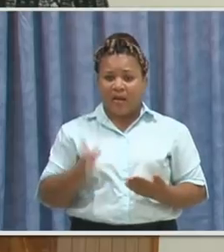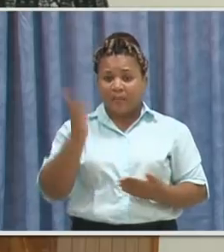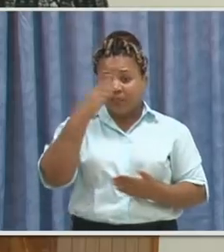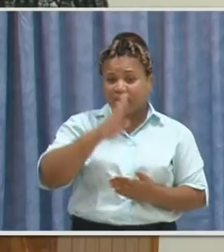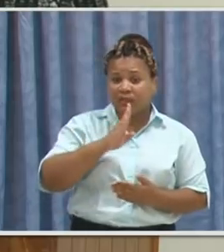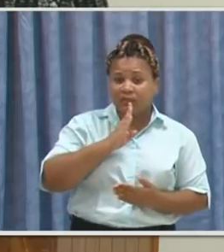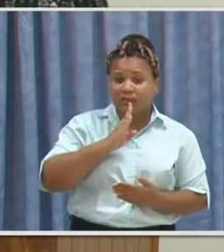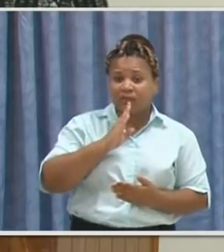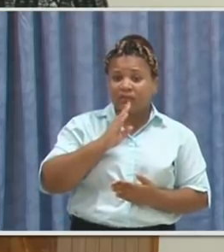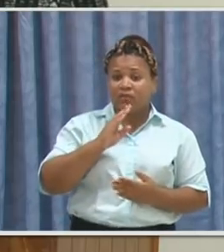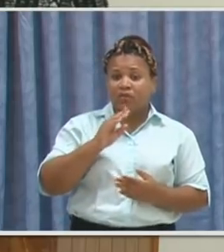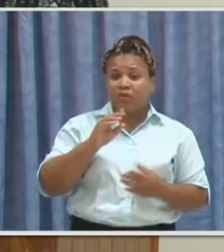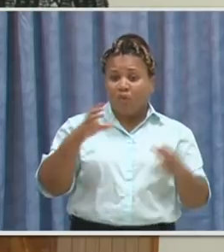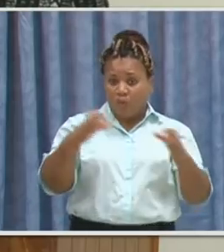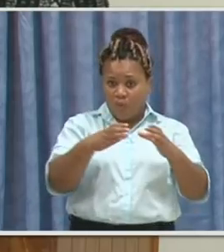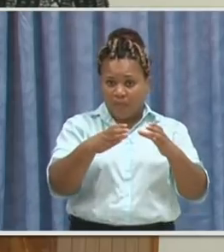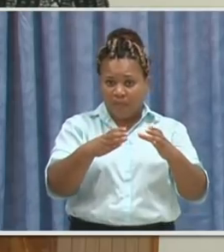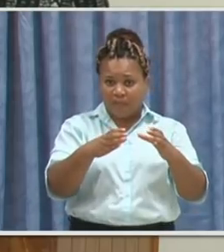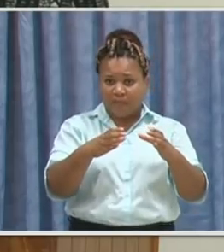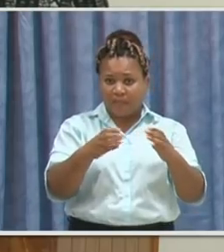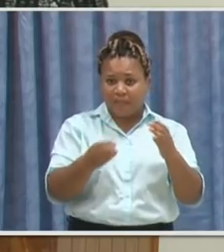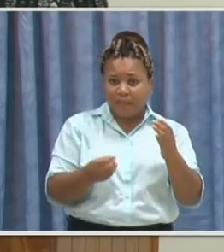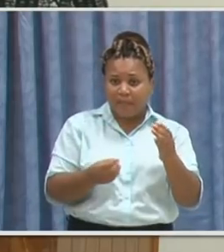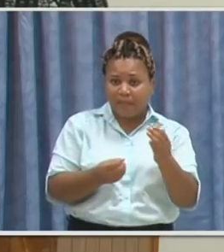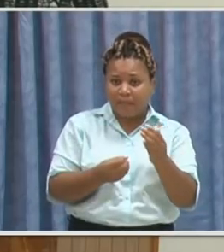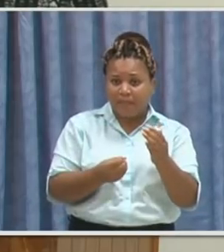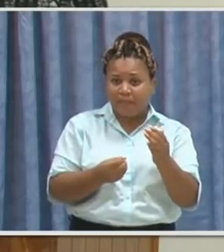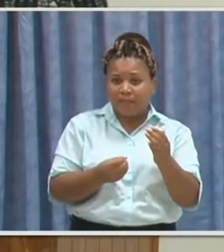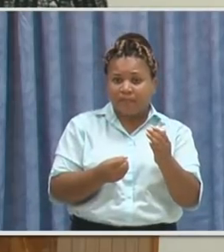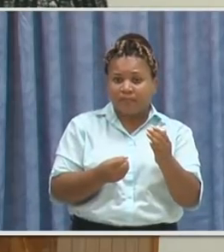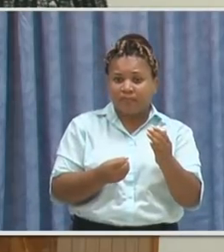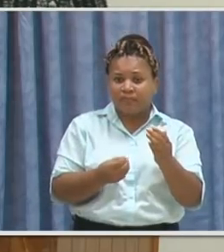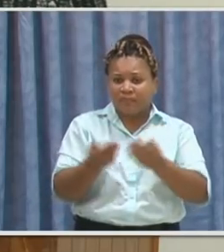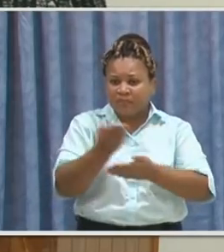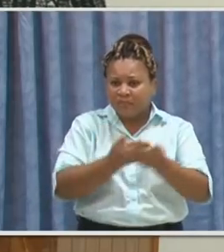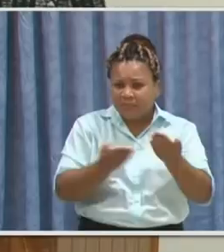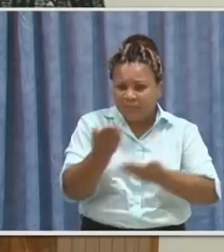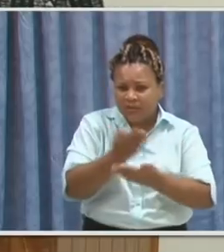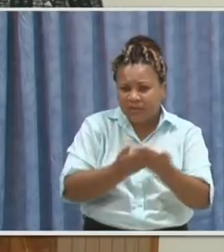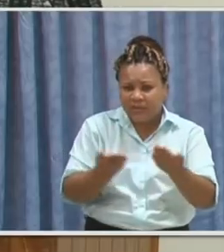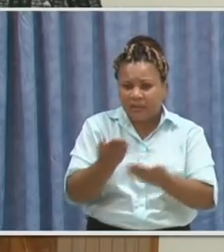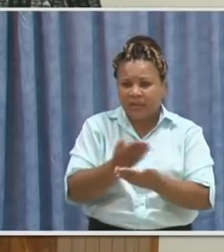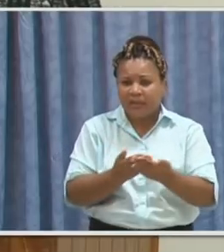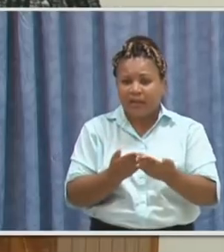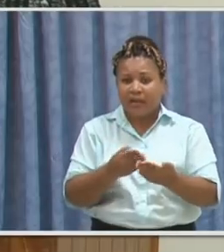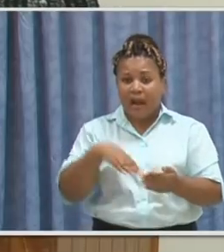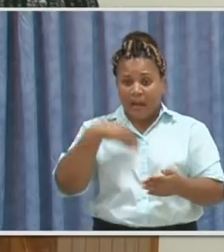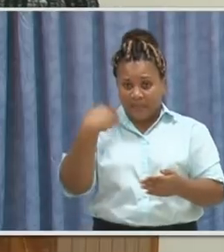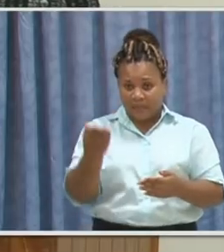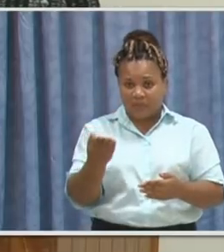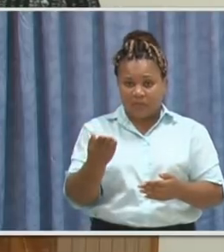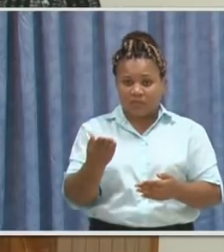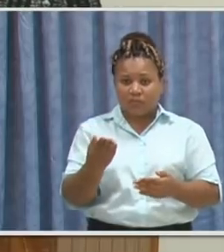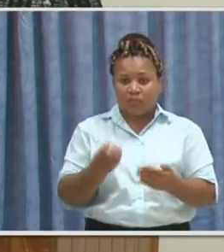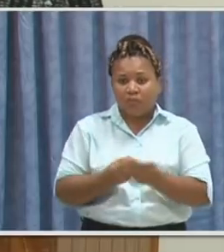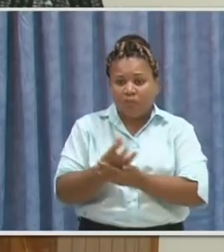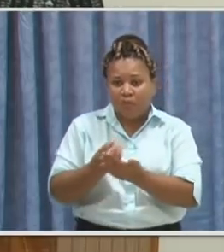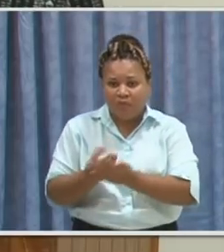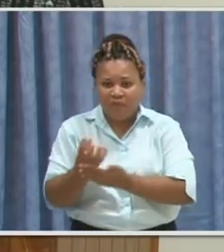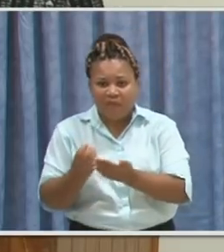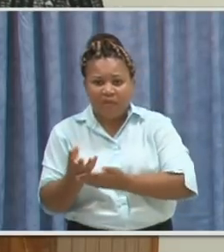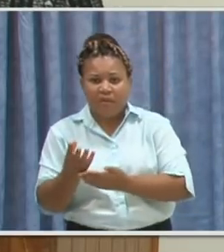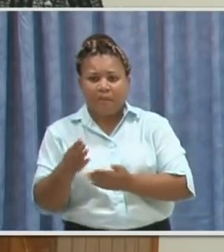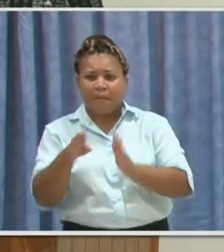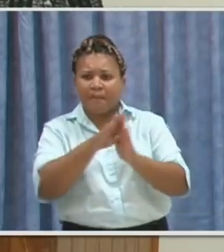on peut décider qui je peux faire, les temps je peux retourner. Oui. Et bien nous mettez